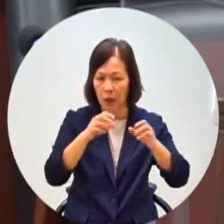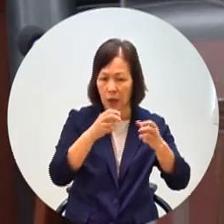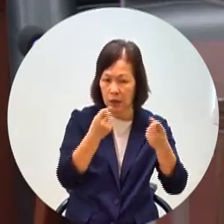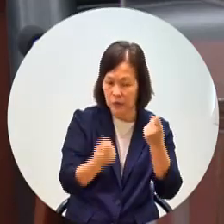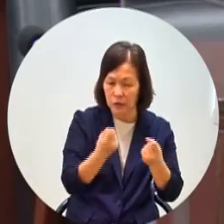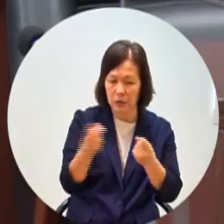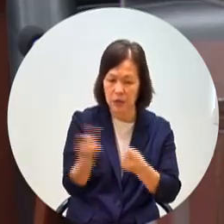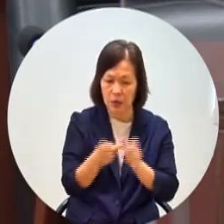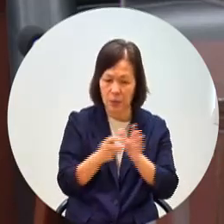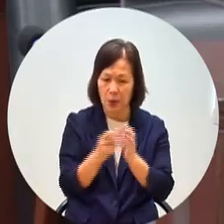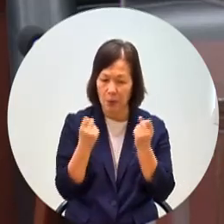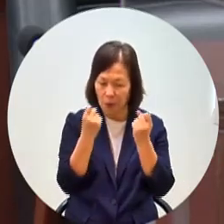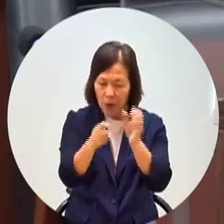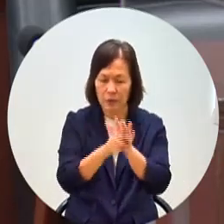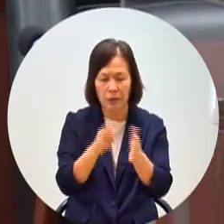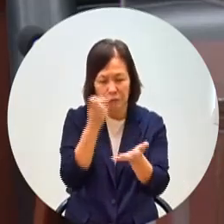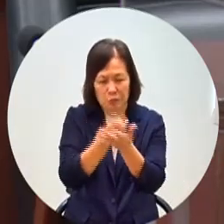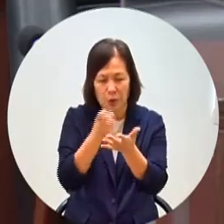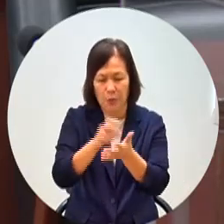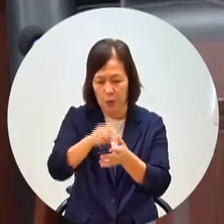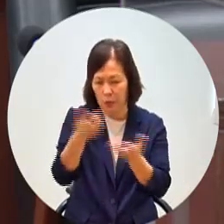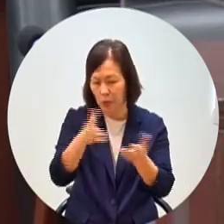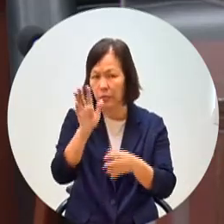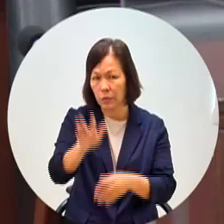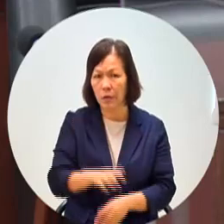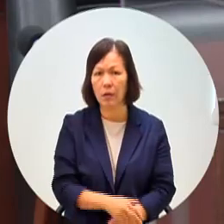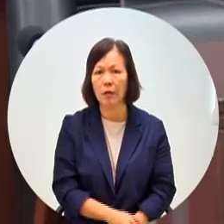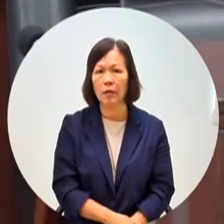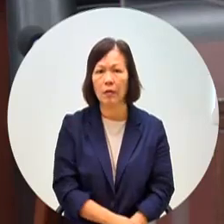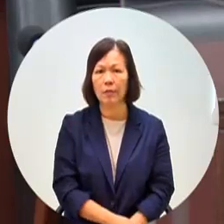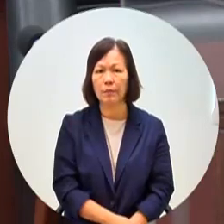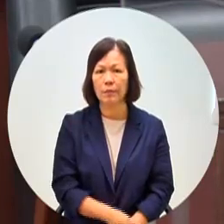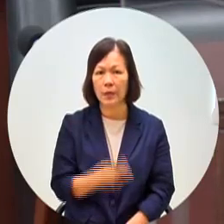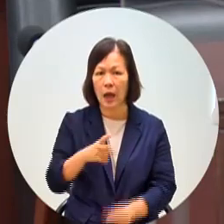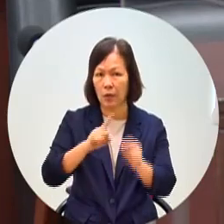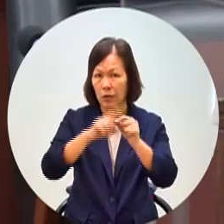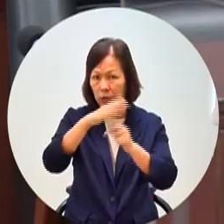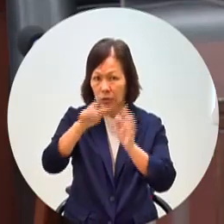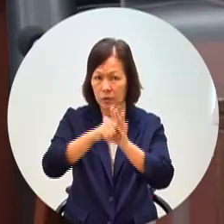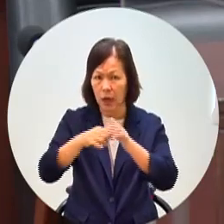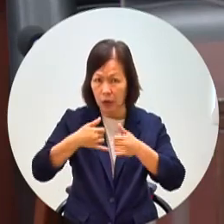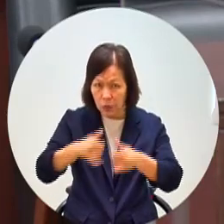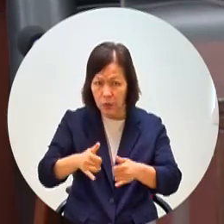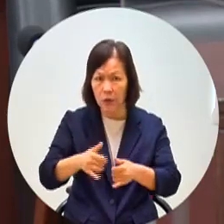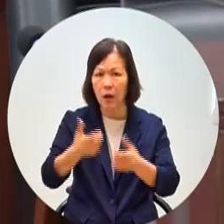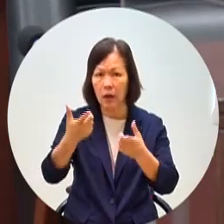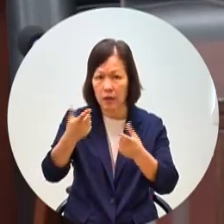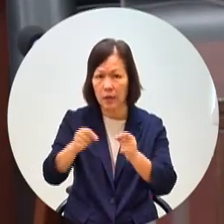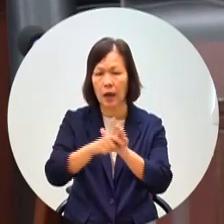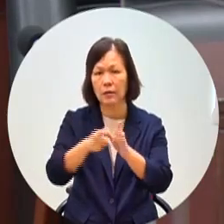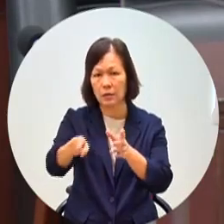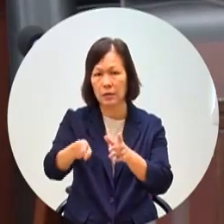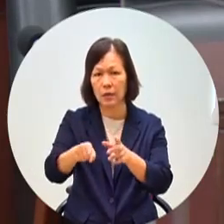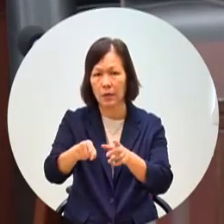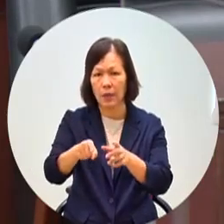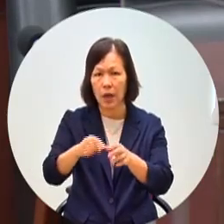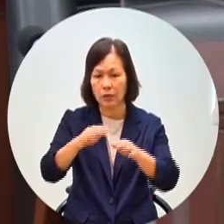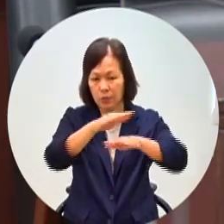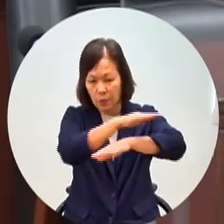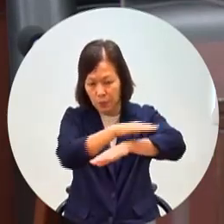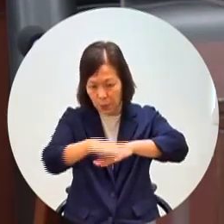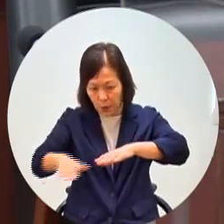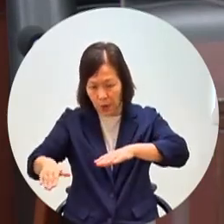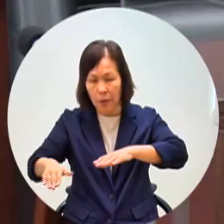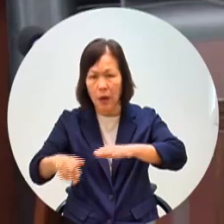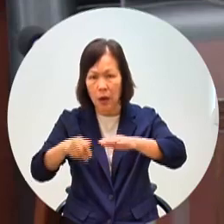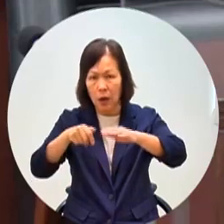上其实都有很严重的问题。那还有我们中山路一段385巷这边它是斜坡、哦、而且进去